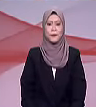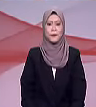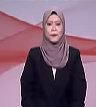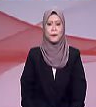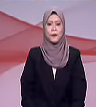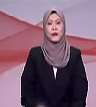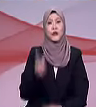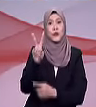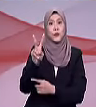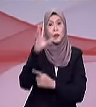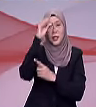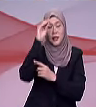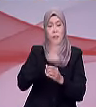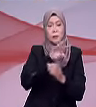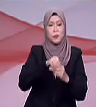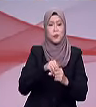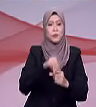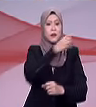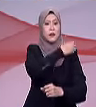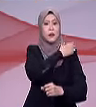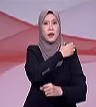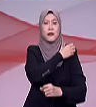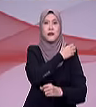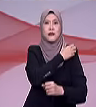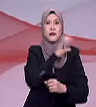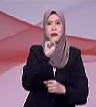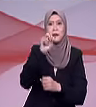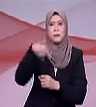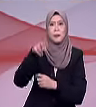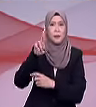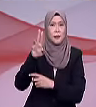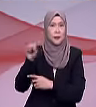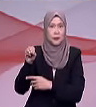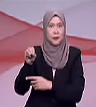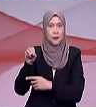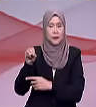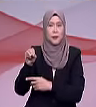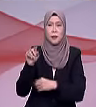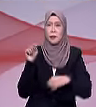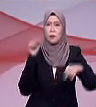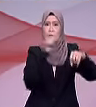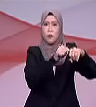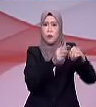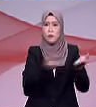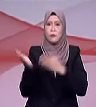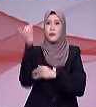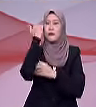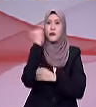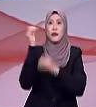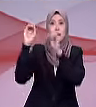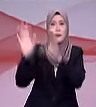G2 lelaki termasuk seorang pegawai Sanjaya pencegah ras Wah Malaysia sprm didakwa di Mahkamah